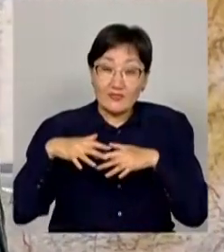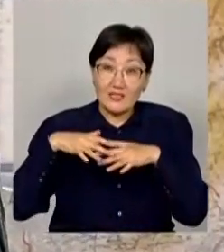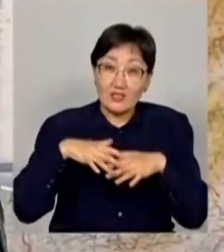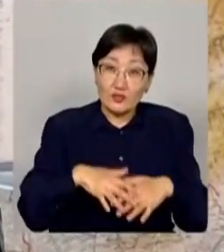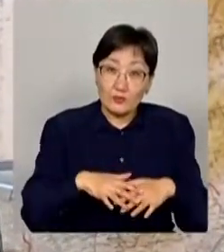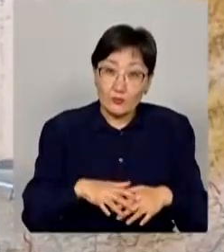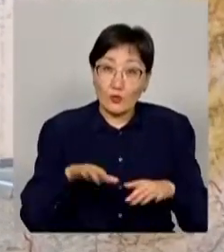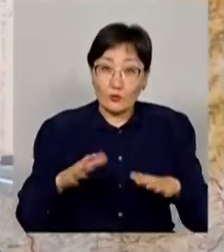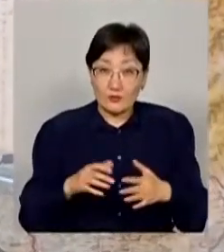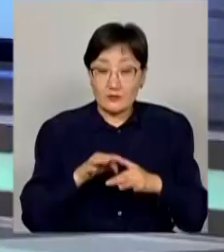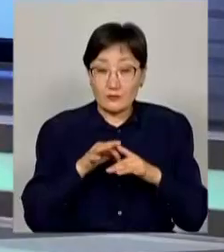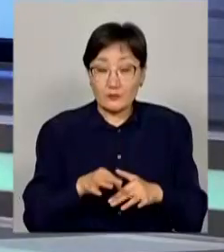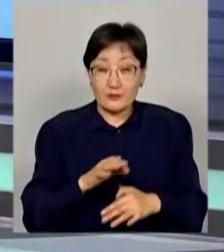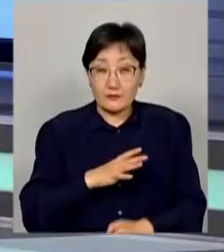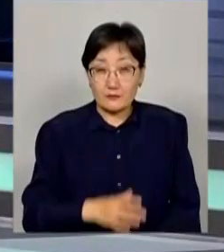келді.